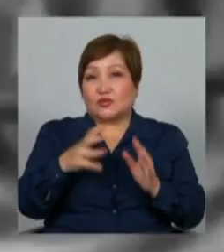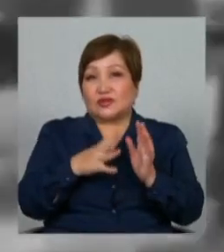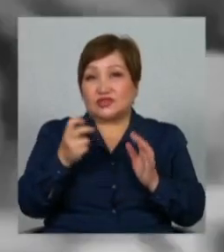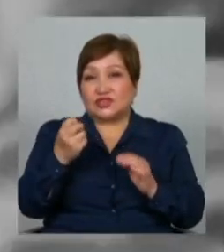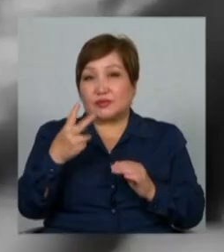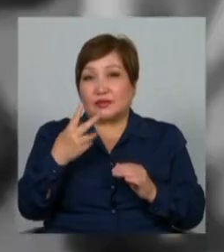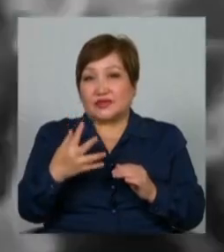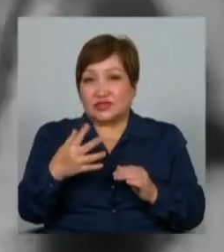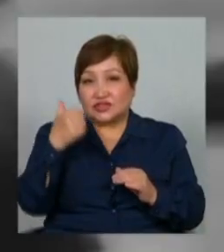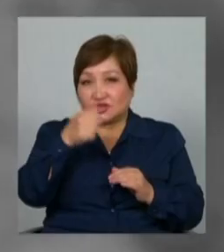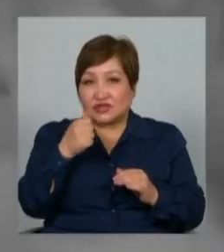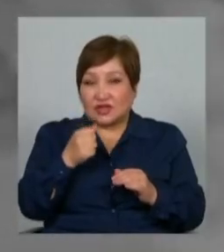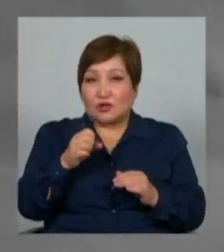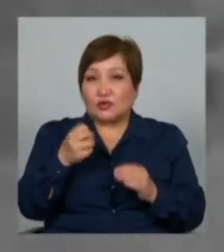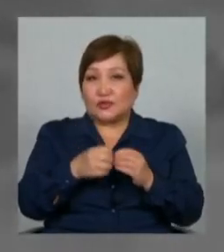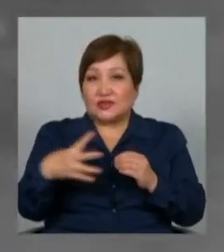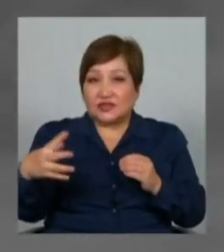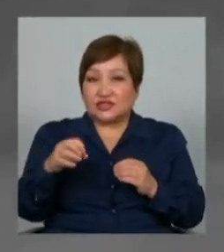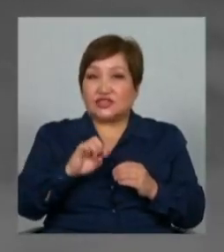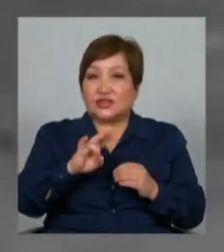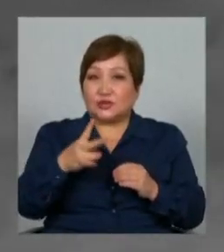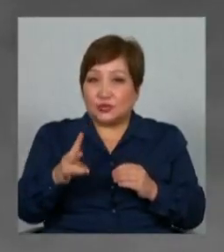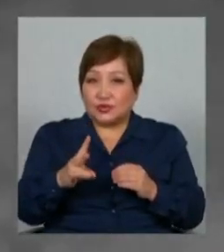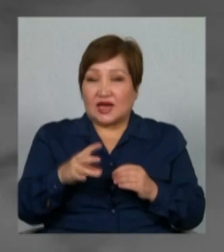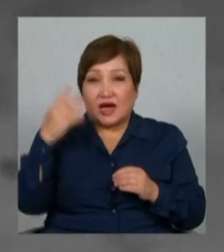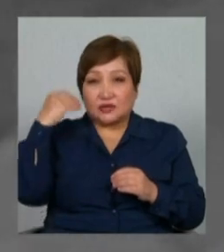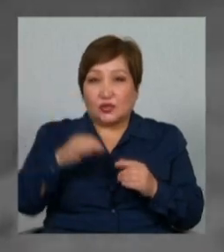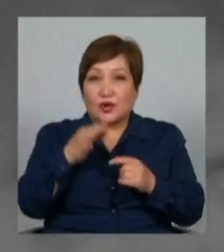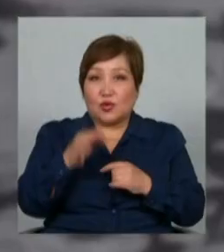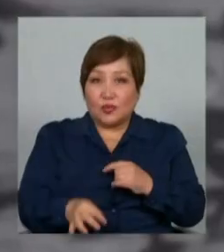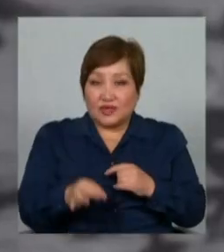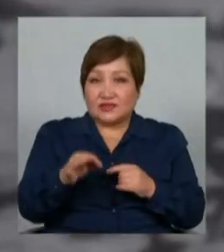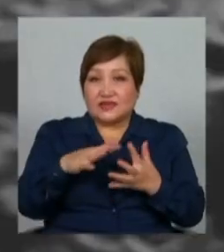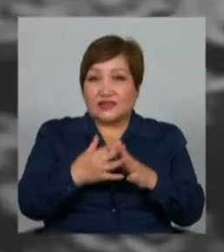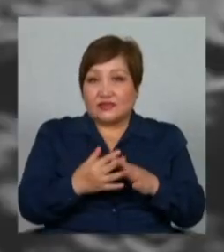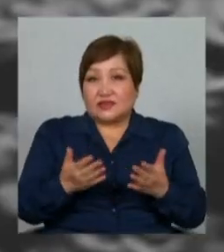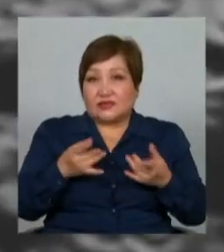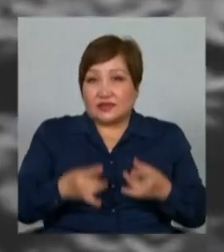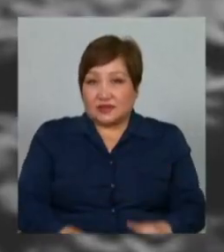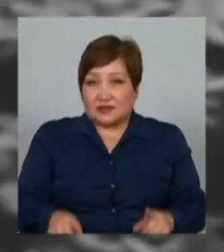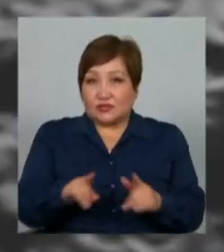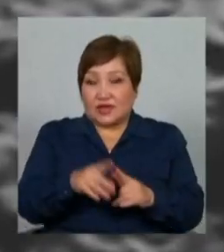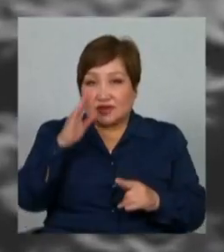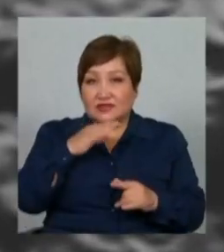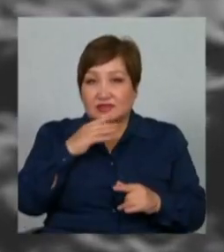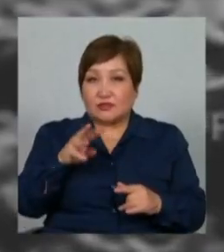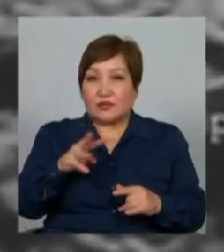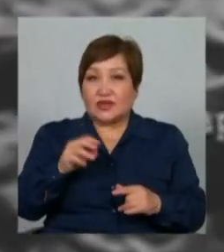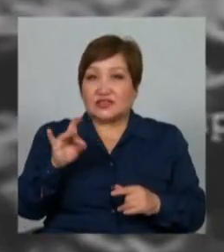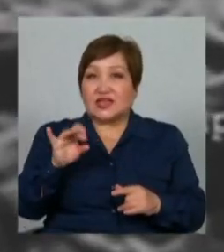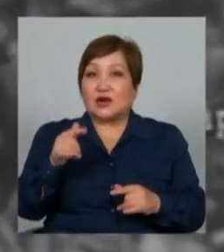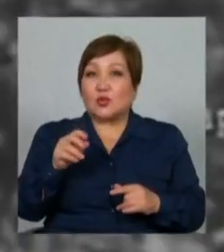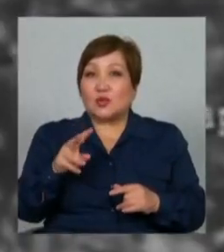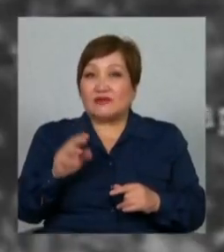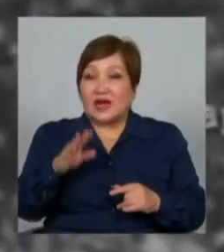15 маусымында қазіргі Ақтөбе облысы Қобда ауданындағы Бұлақ ауылында дүниеге келген. Әкесі Нұрмұхамед Сарқұлов итшеккенге айдалып,